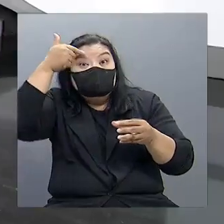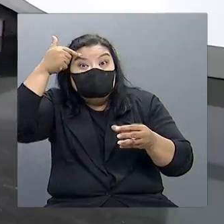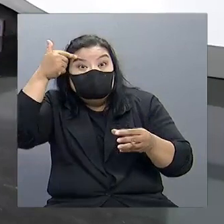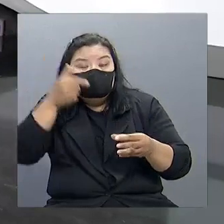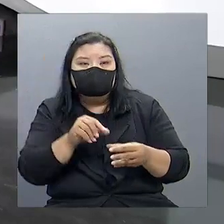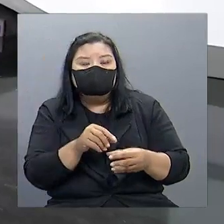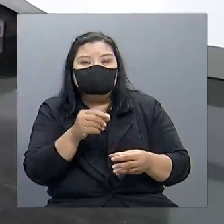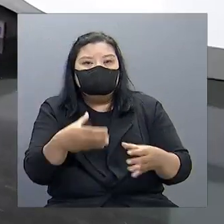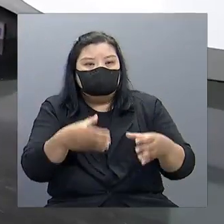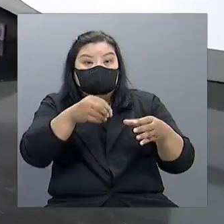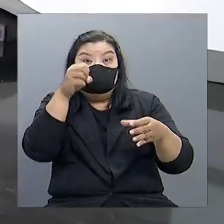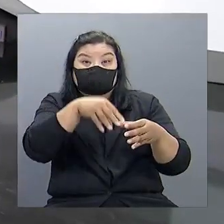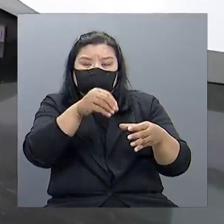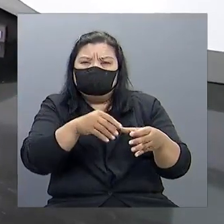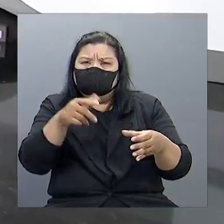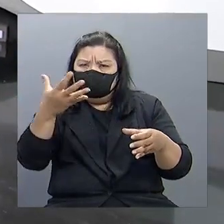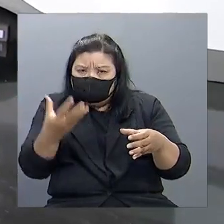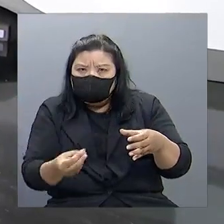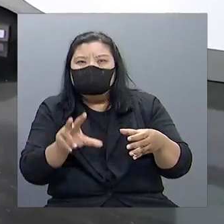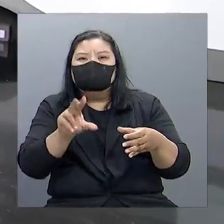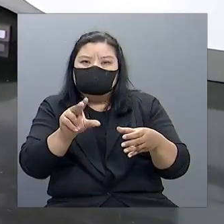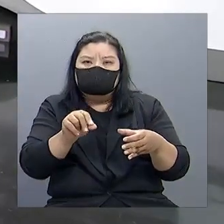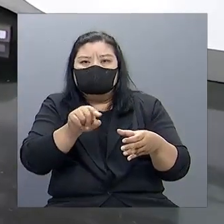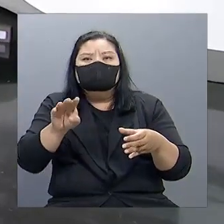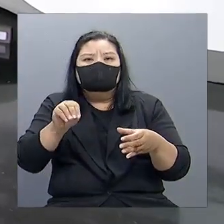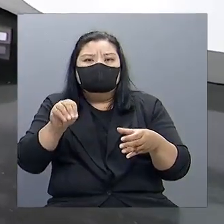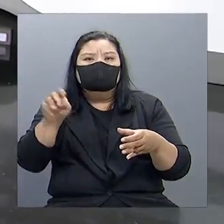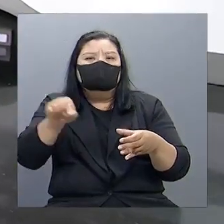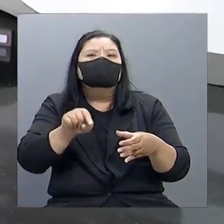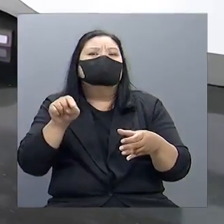ร้อยละ 30-40 ค่ะคุณภาวดีคุณจิราชาตาคะ ขอบคุณค่ะ ขอบคุณค่ะ